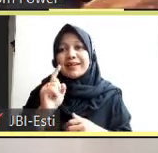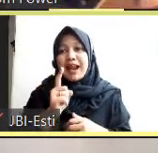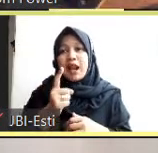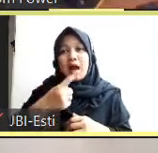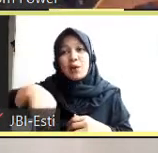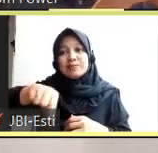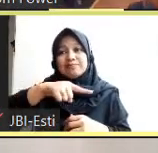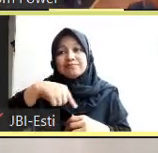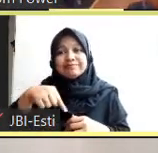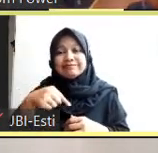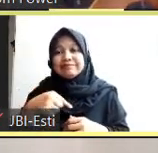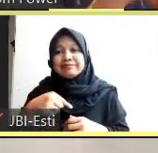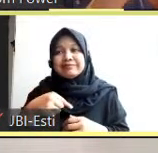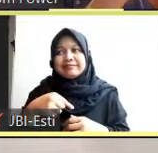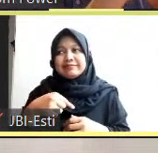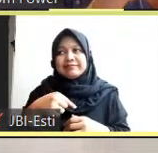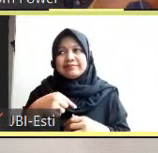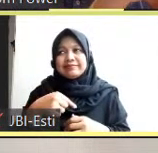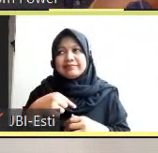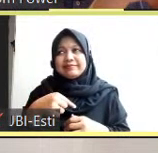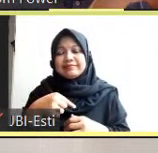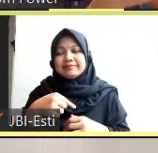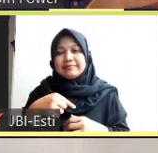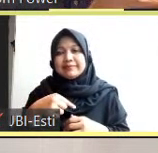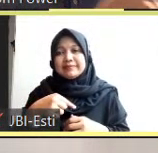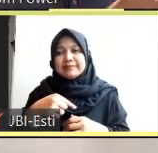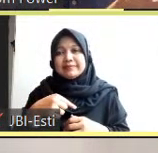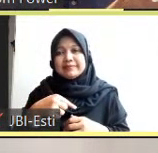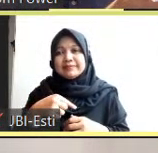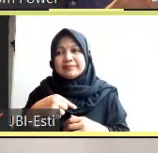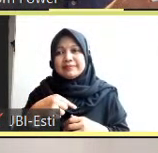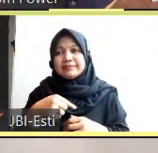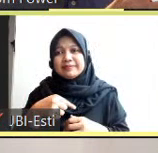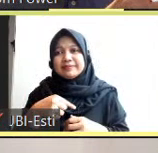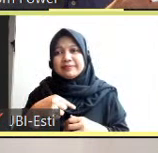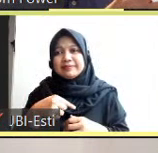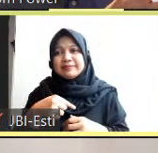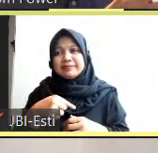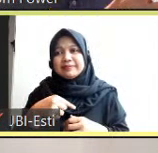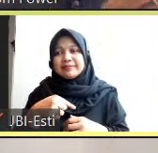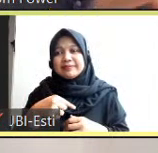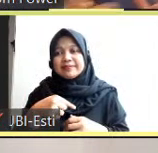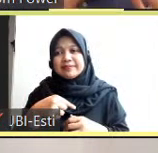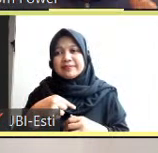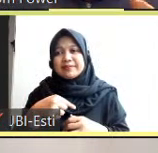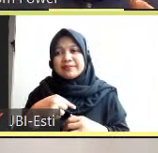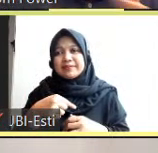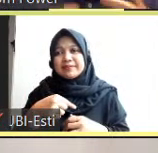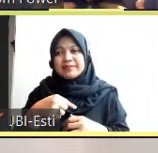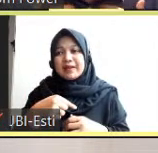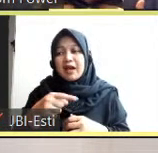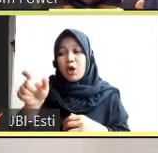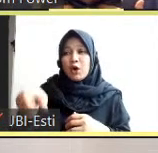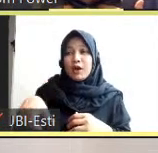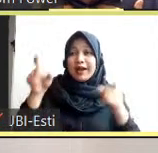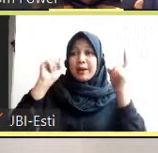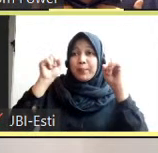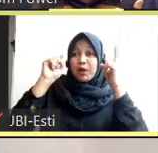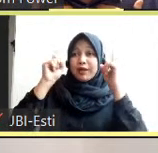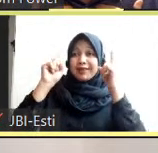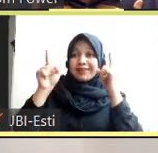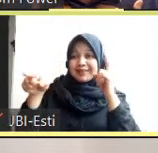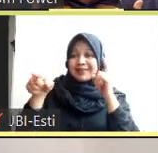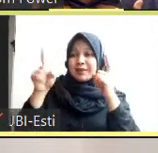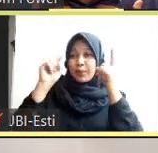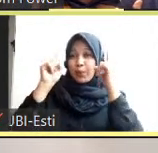hak orang yang politiknya sedikit berbeda dengan kita, nanti siapa yang akan membela hak